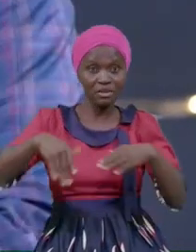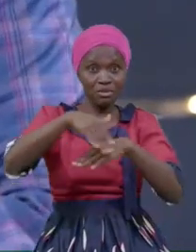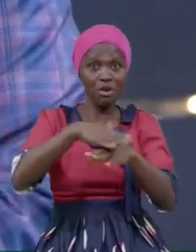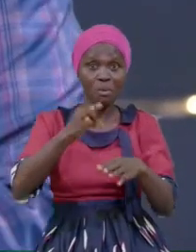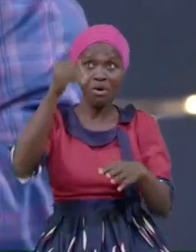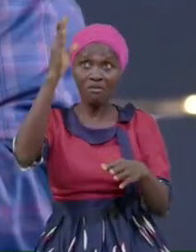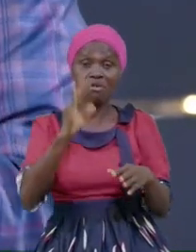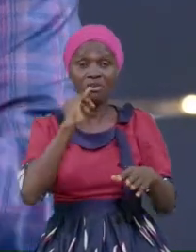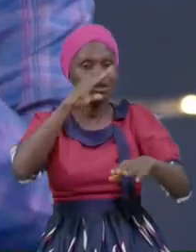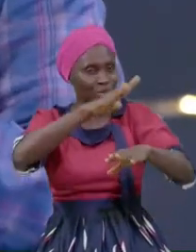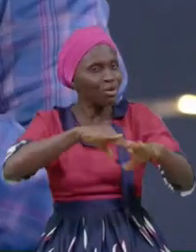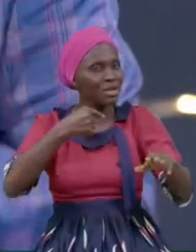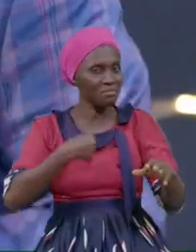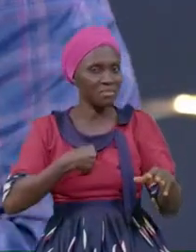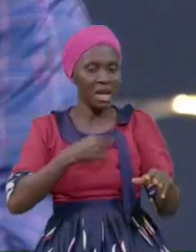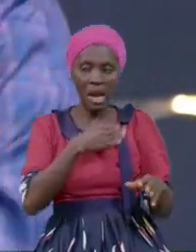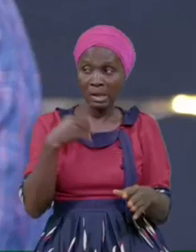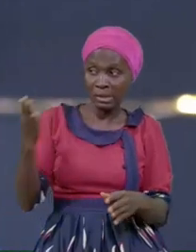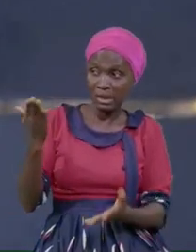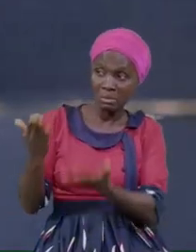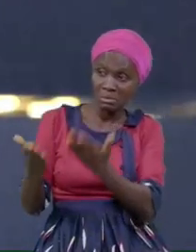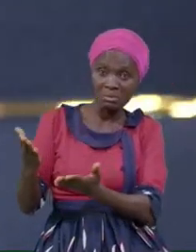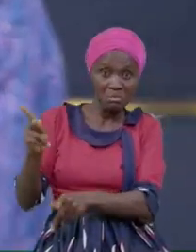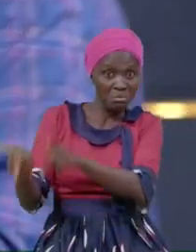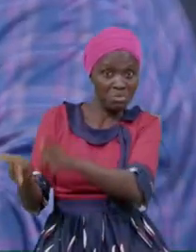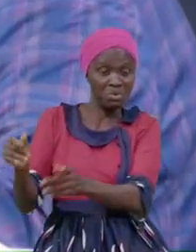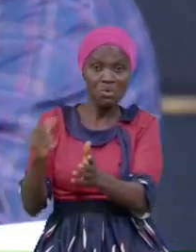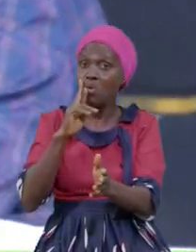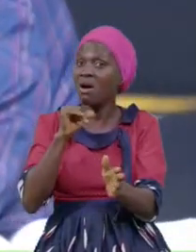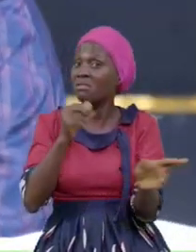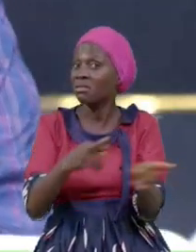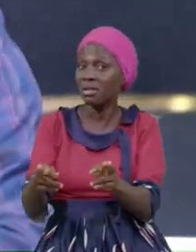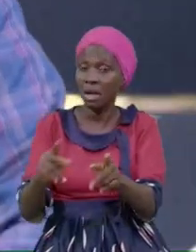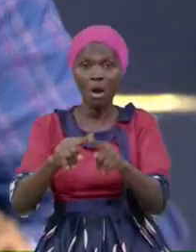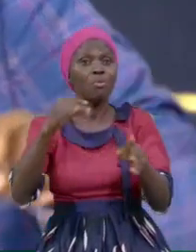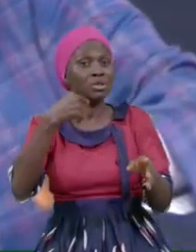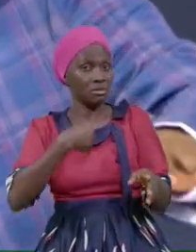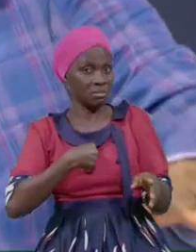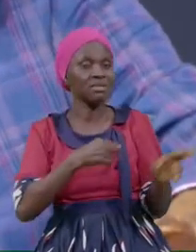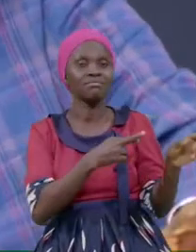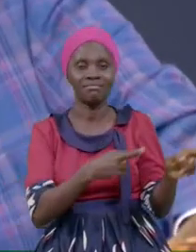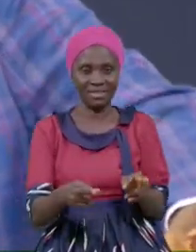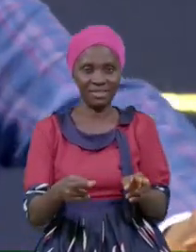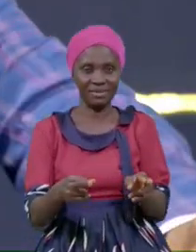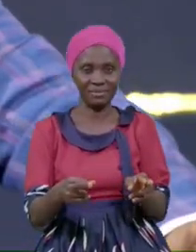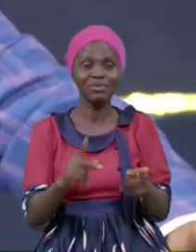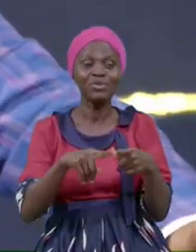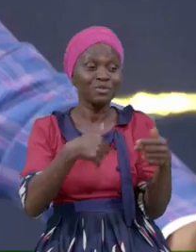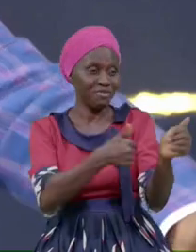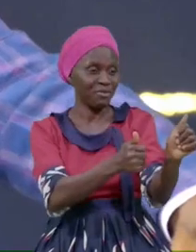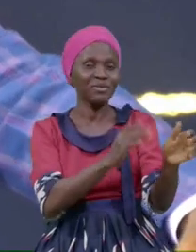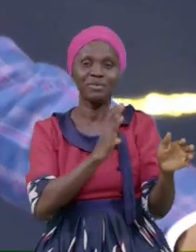m'appelle. Et ceux-là qui ne sont pas encore prêts, mais moi, je suis prêt à suivre